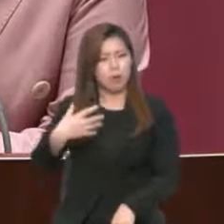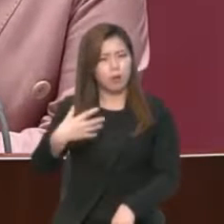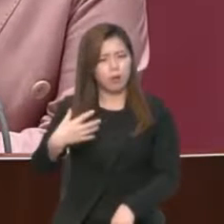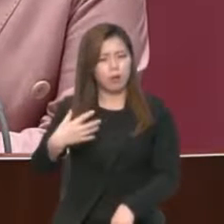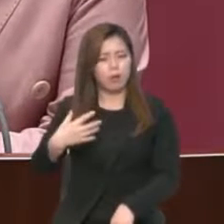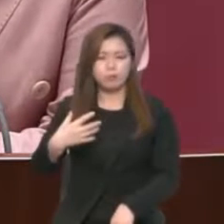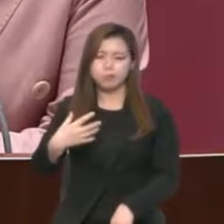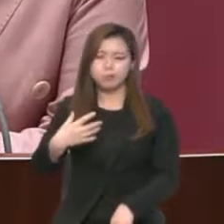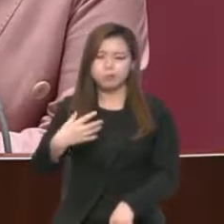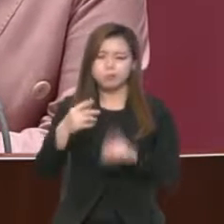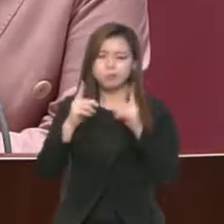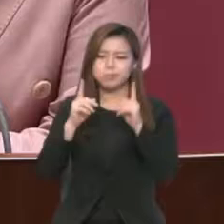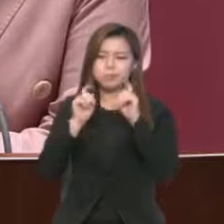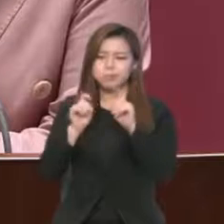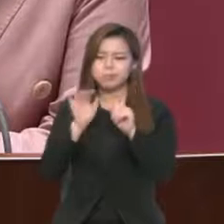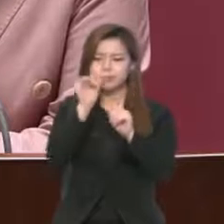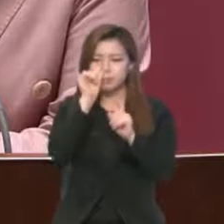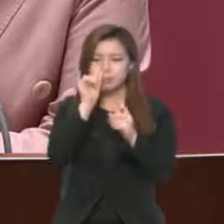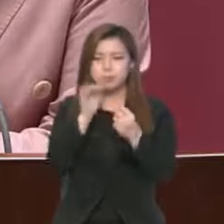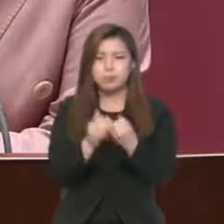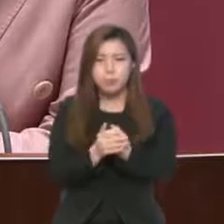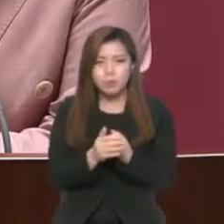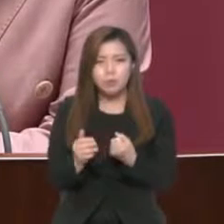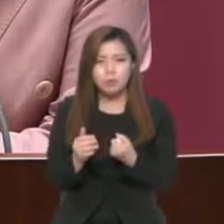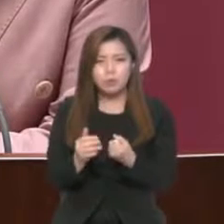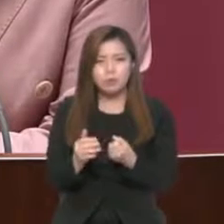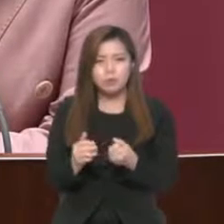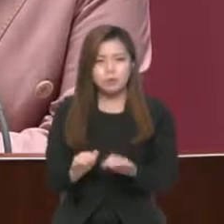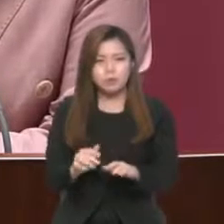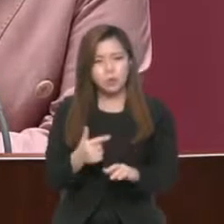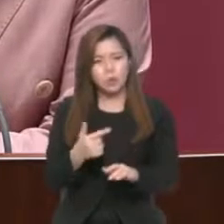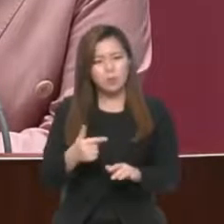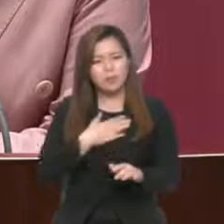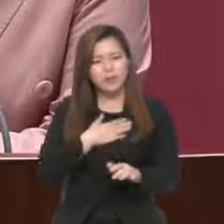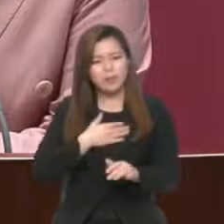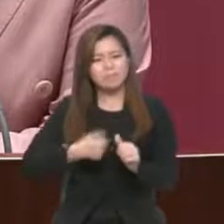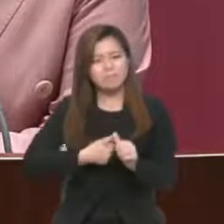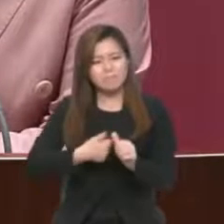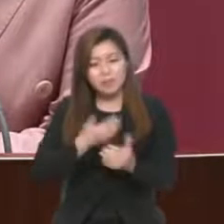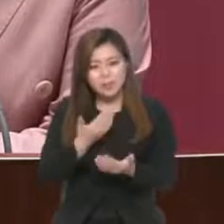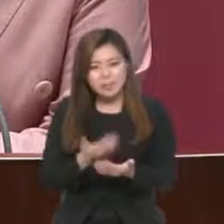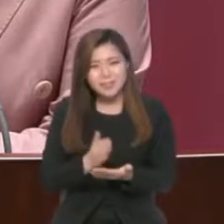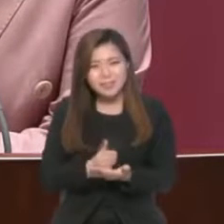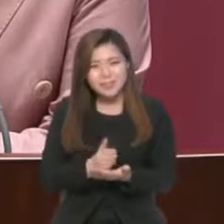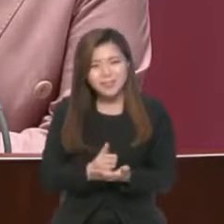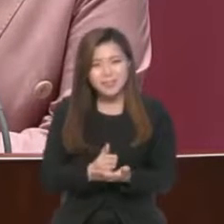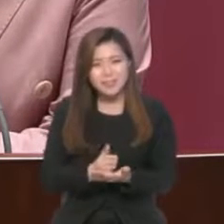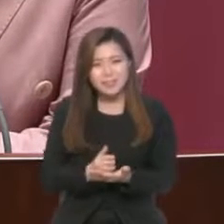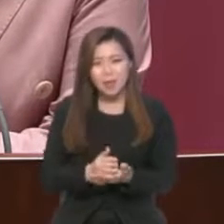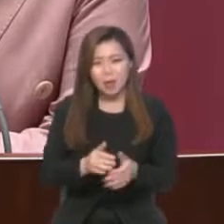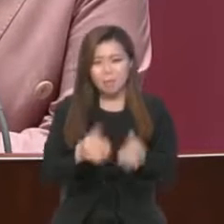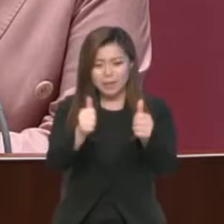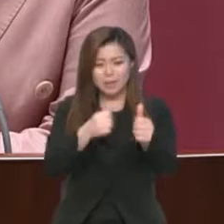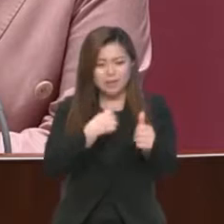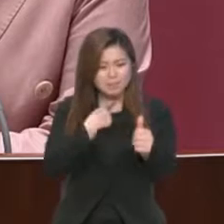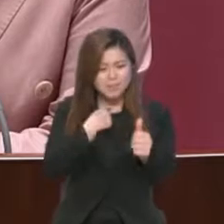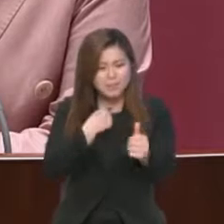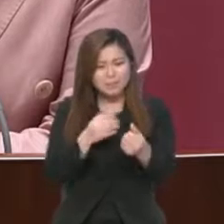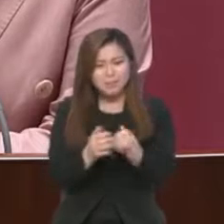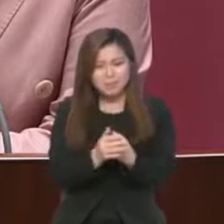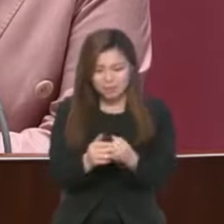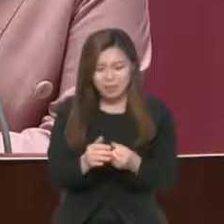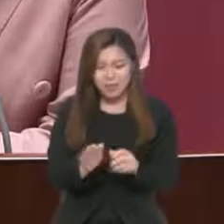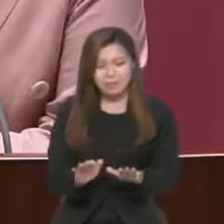있는 상황이니까 의원님께서도 좀 막 공격적으로 그러시지 말고 한번 차분하게 판사도 하셨으니까 한번 따져봐